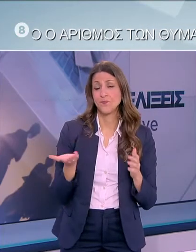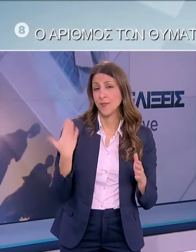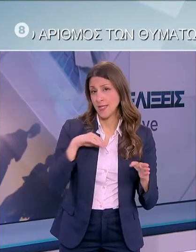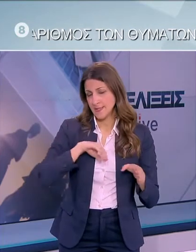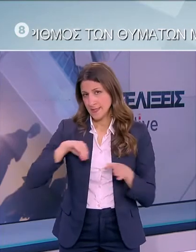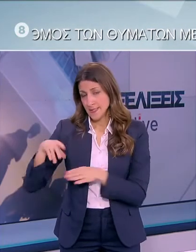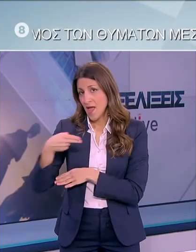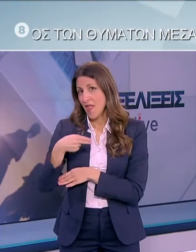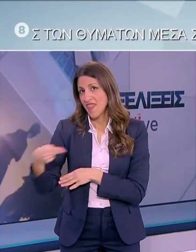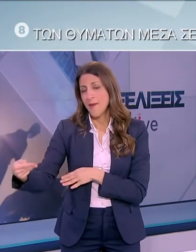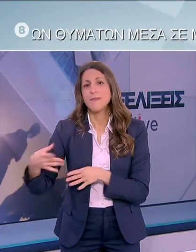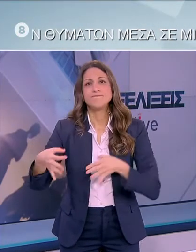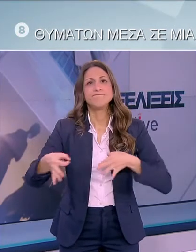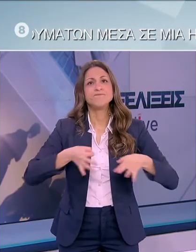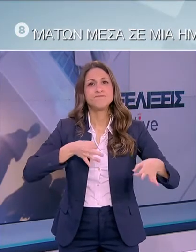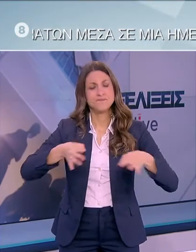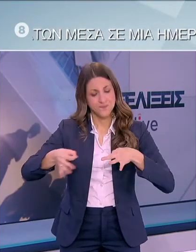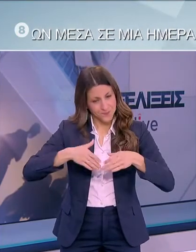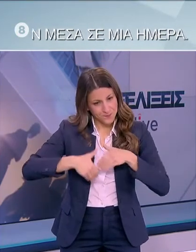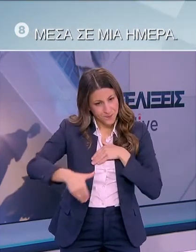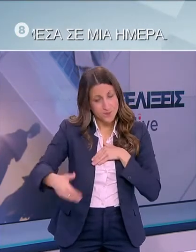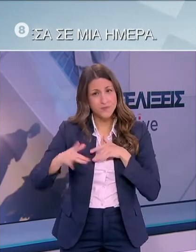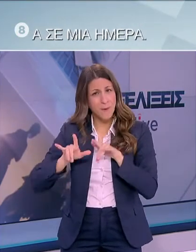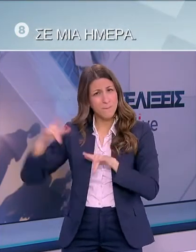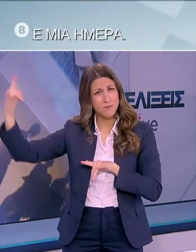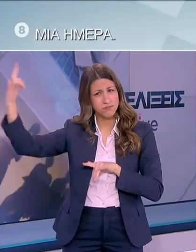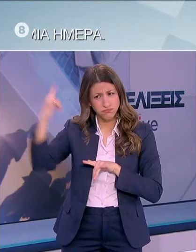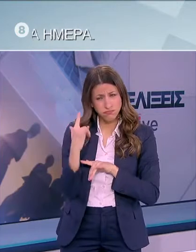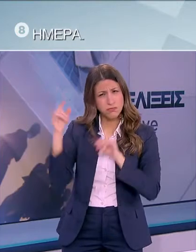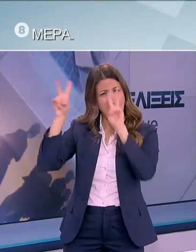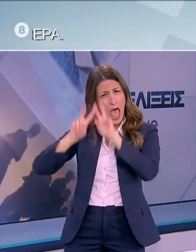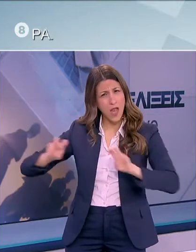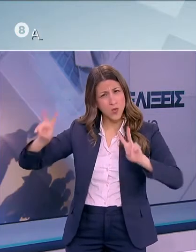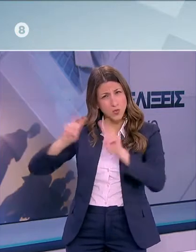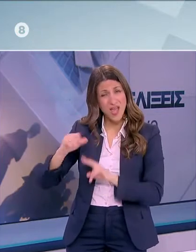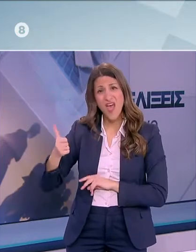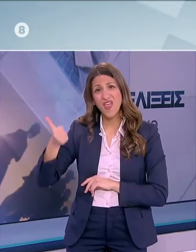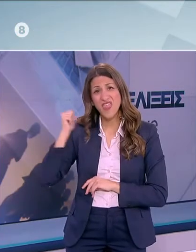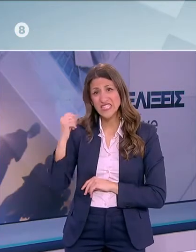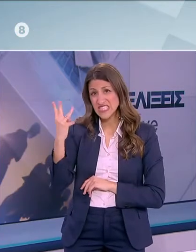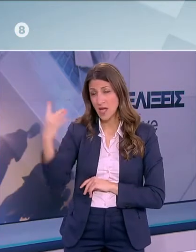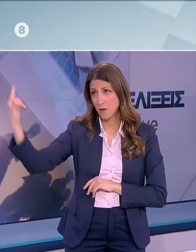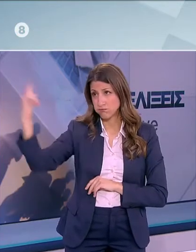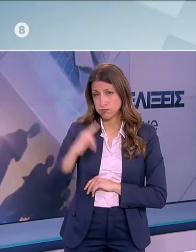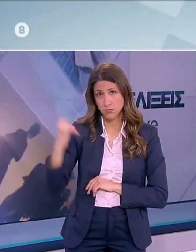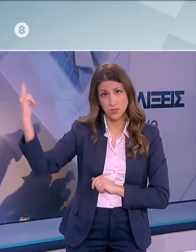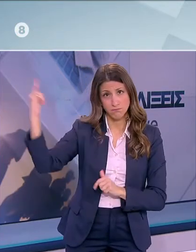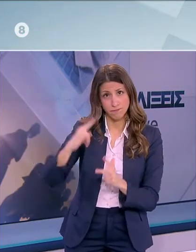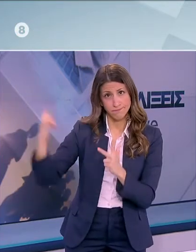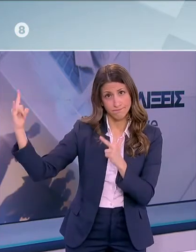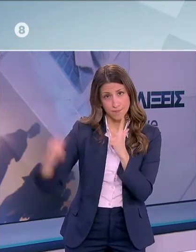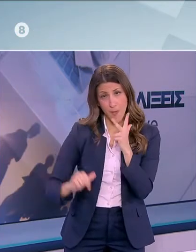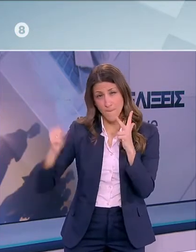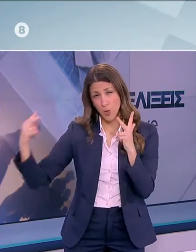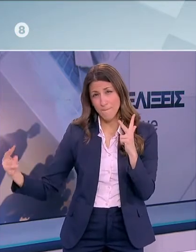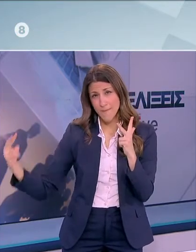ήθελα να σας ενημερώσω ότι συνεχίζονται οι έλεγχοι των πτήσεων που φτάνουν στη χώρα μας. Χθες έφτασαν στο εξωτερικό 3 πτήσεις, μία τακτική πτήση από